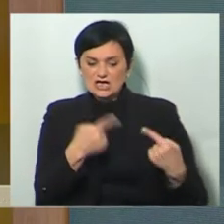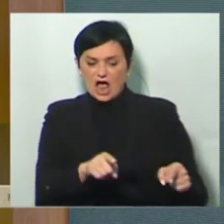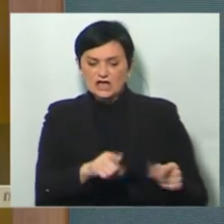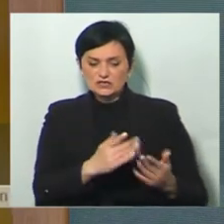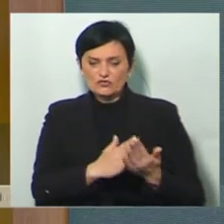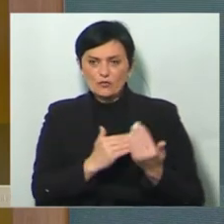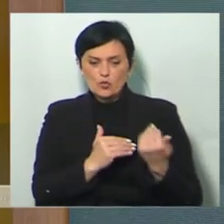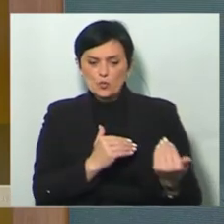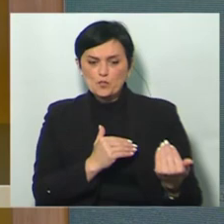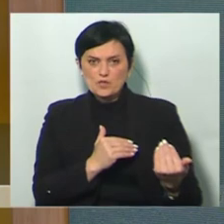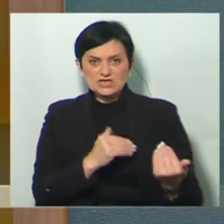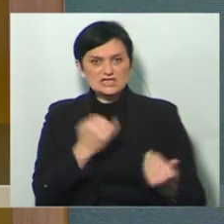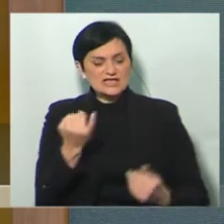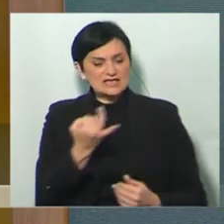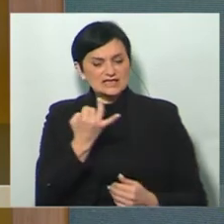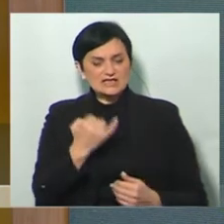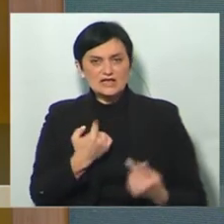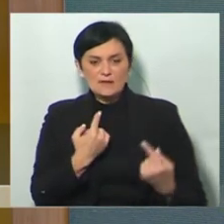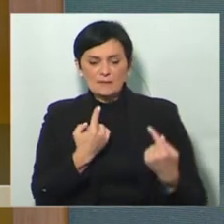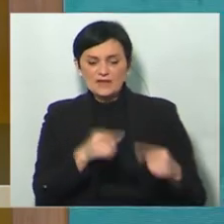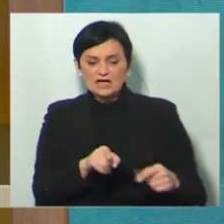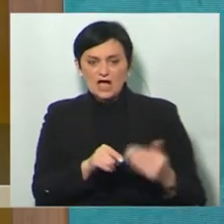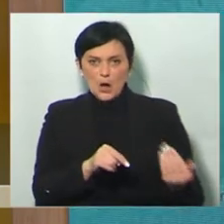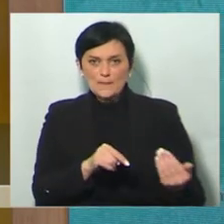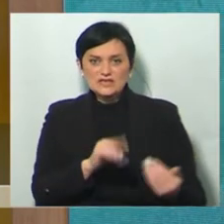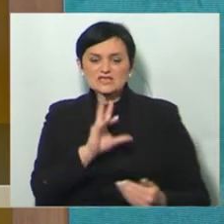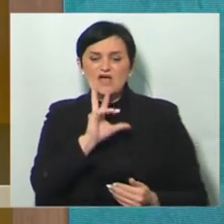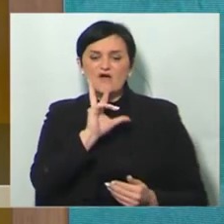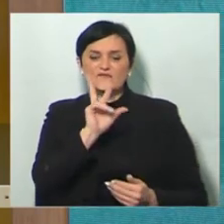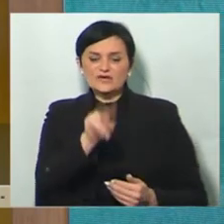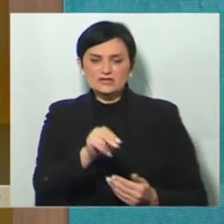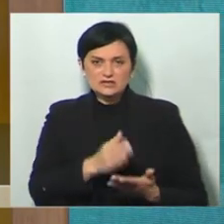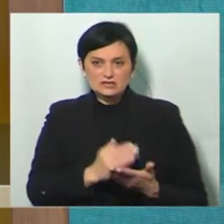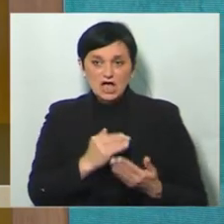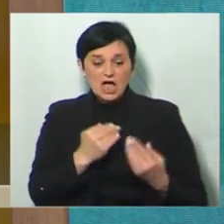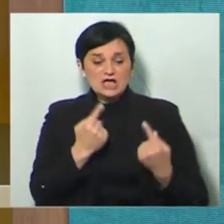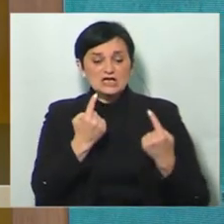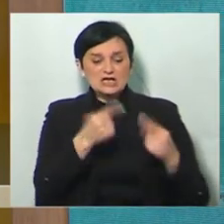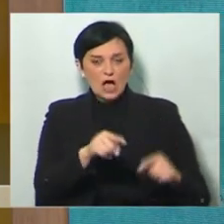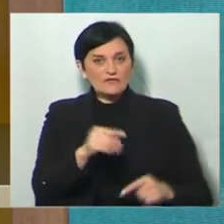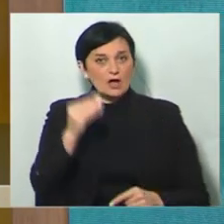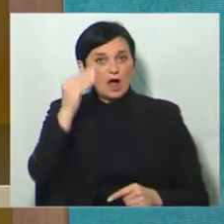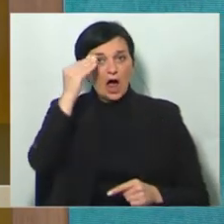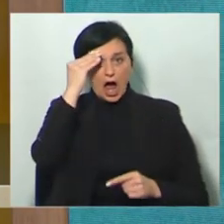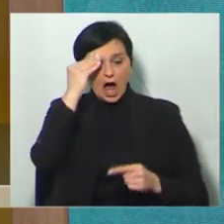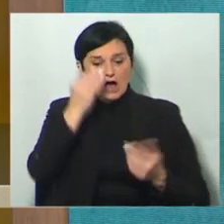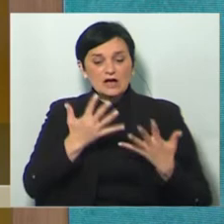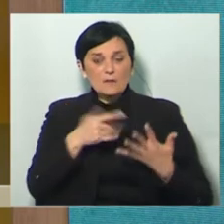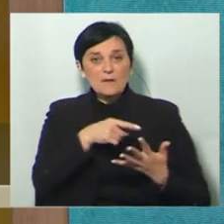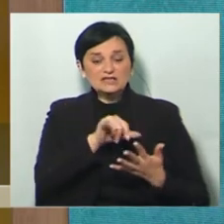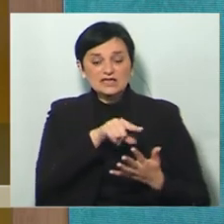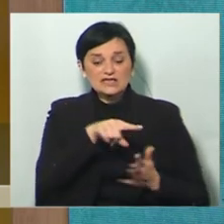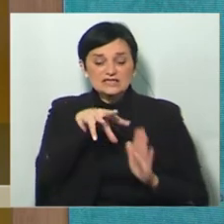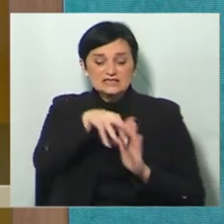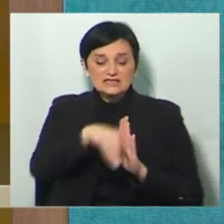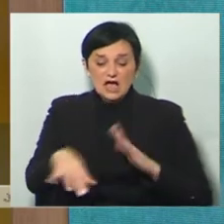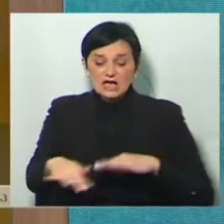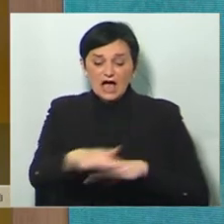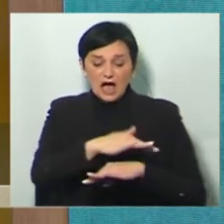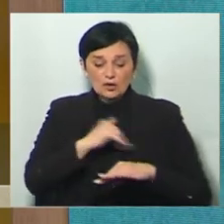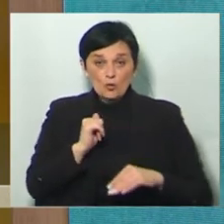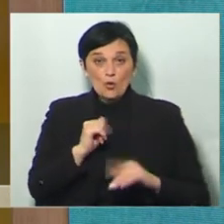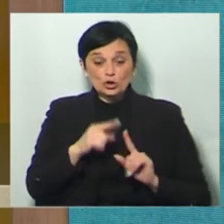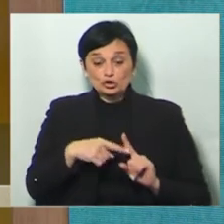მისი, თქვათ, ინტერესები, განსხვავებულია მისი სათქმელი და განსხვავებულია აქმა იმ გარემოცვისა, რომელშიც ის არის.